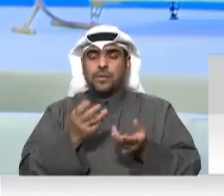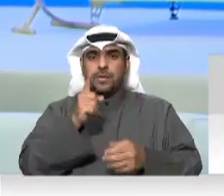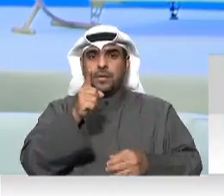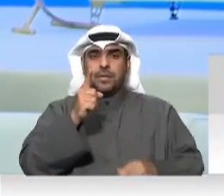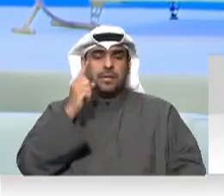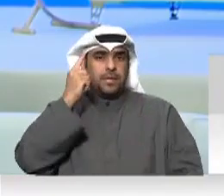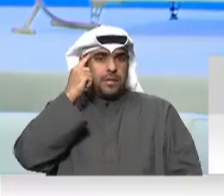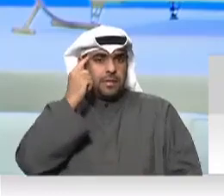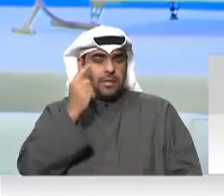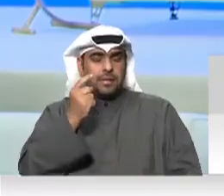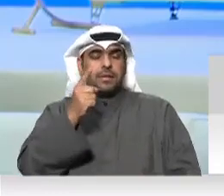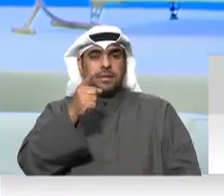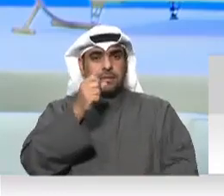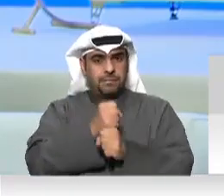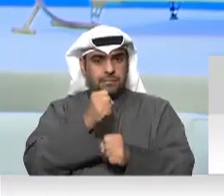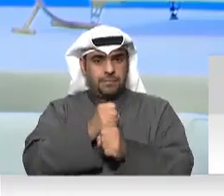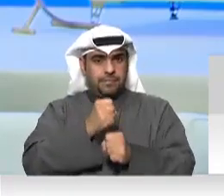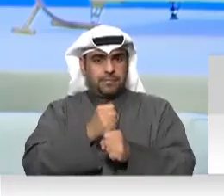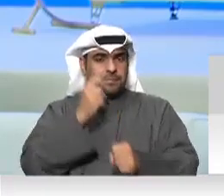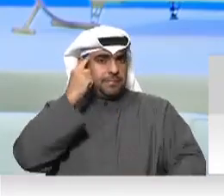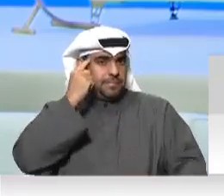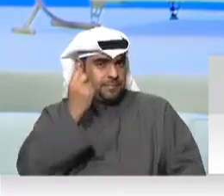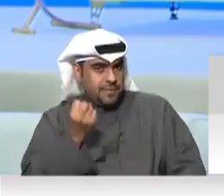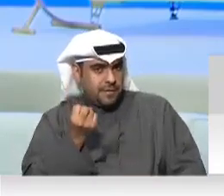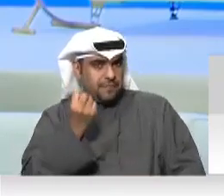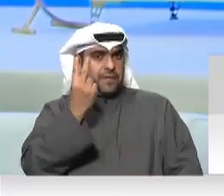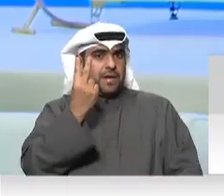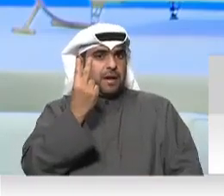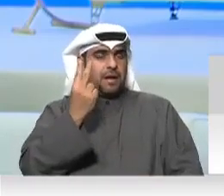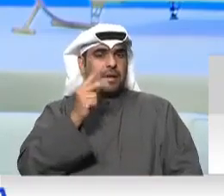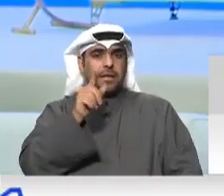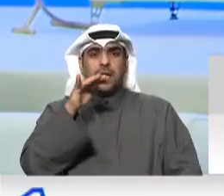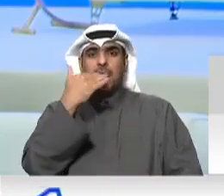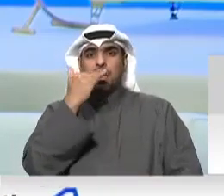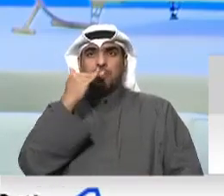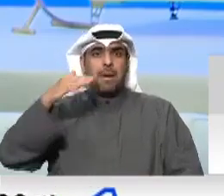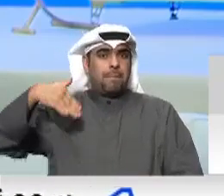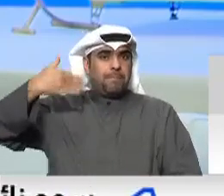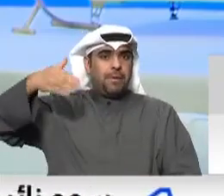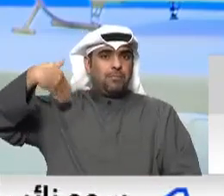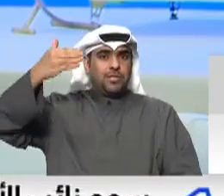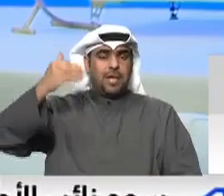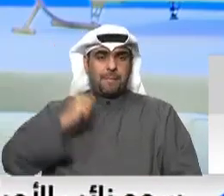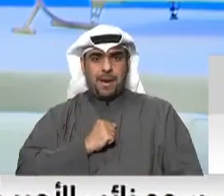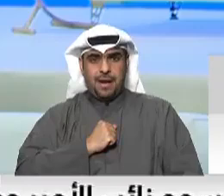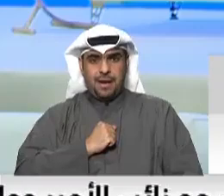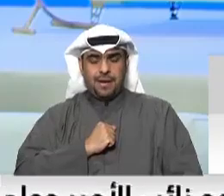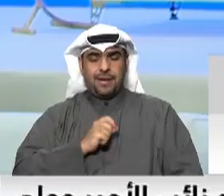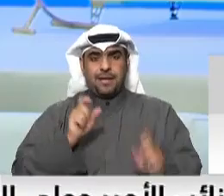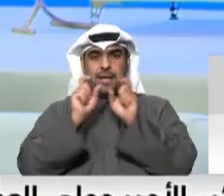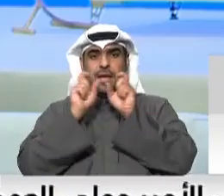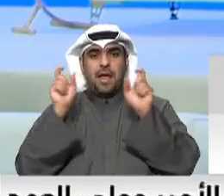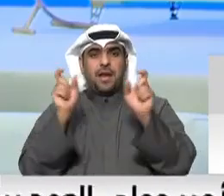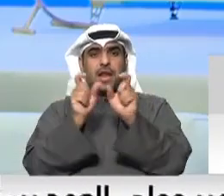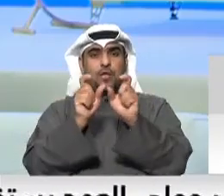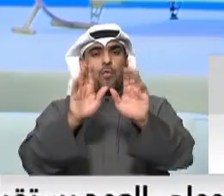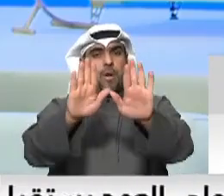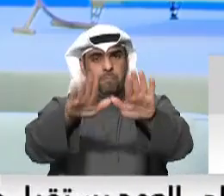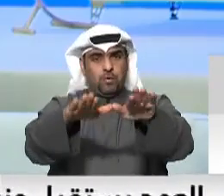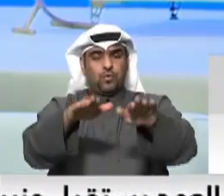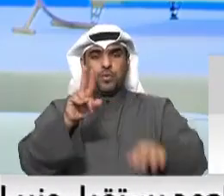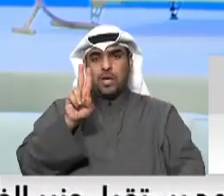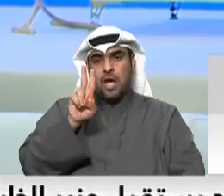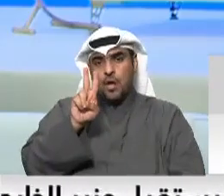الواقع واستشراف المستقبل. تركز الندوة على، طبعا الندوة تستمر إلى لمدة يومين، وتركز الندوة